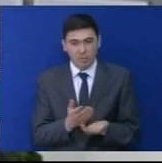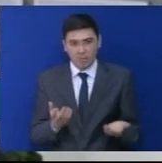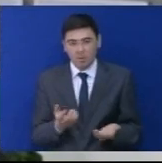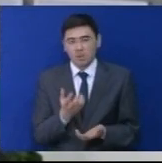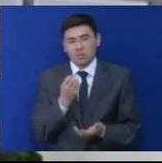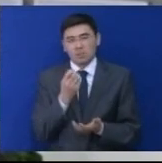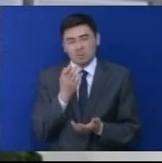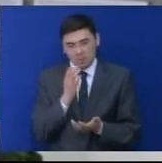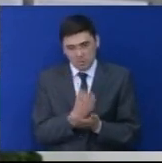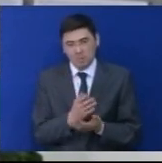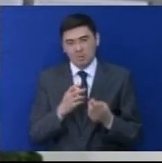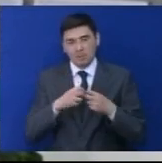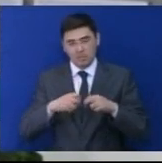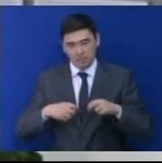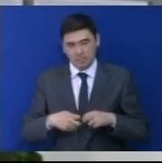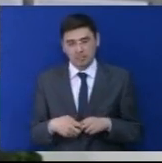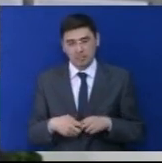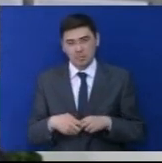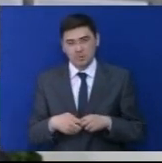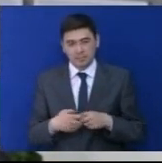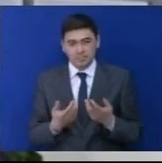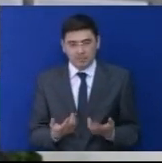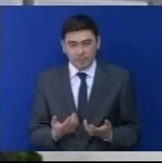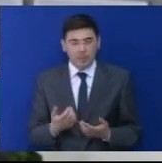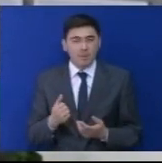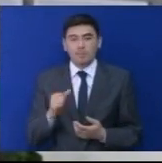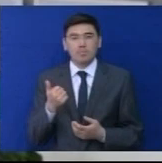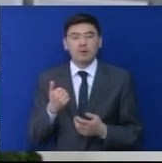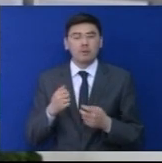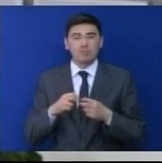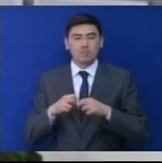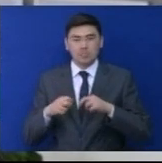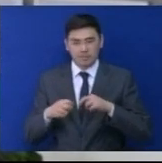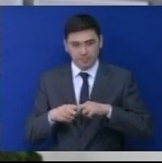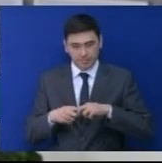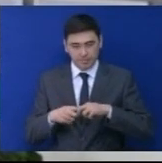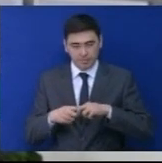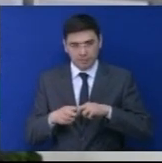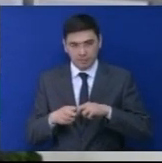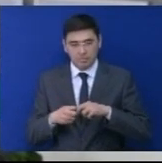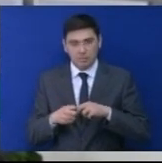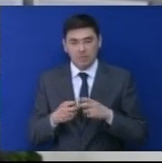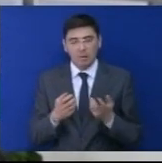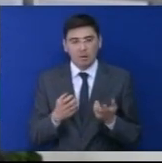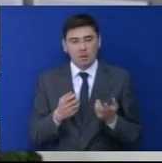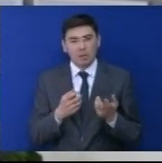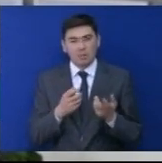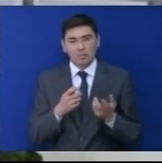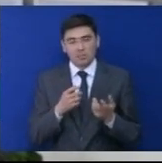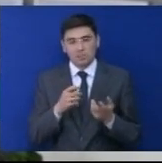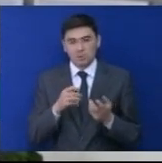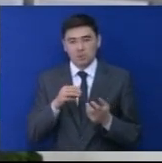есть проблемы в этом плане. Первая проблема – это нехватка